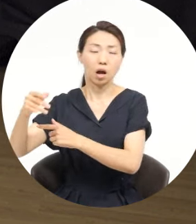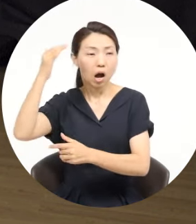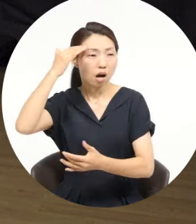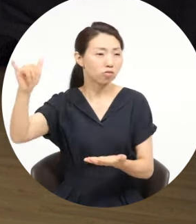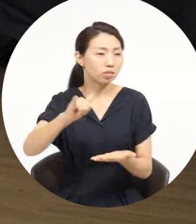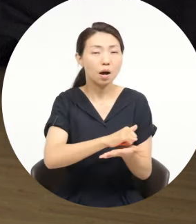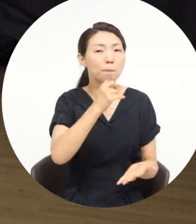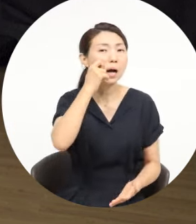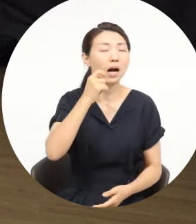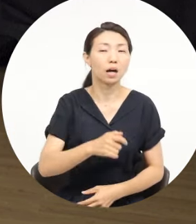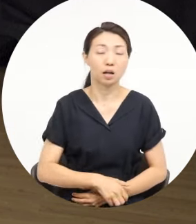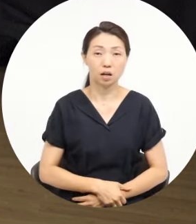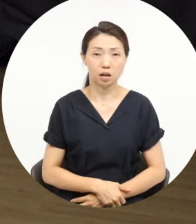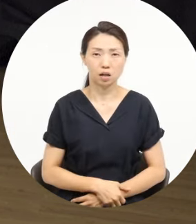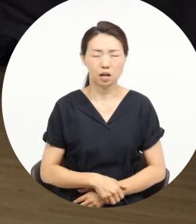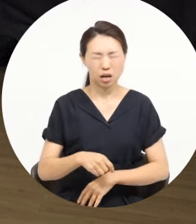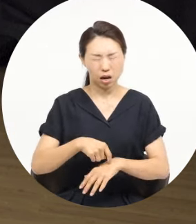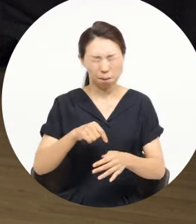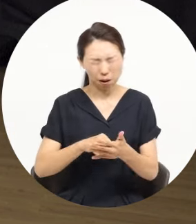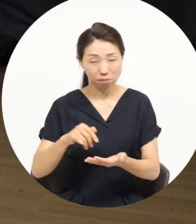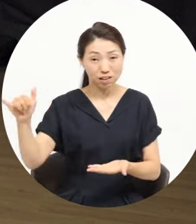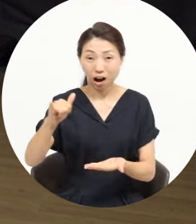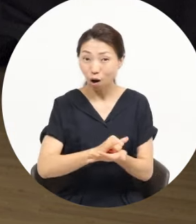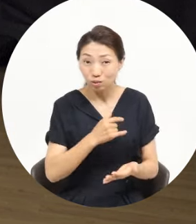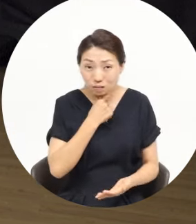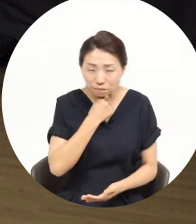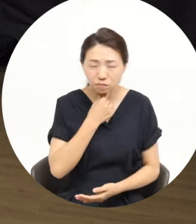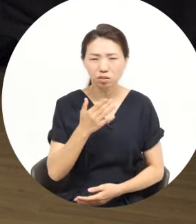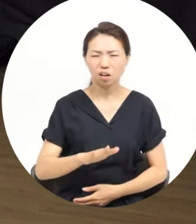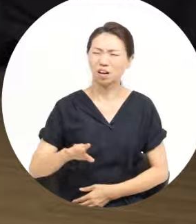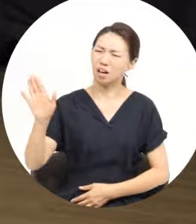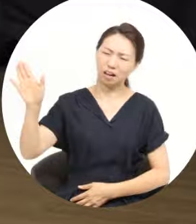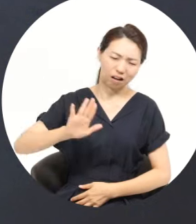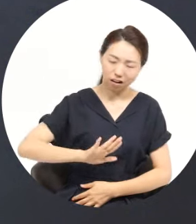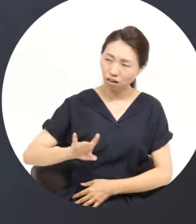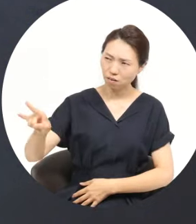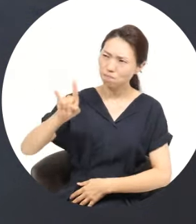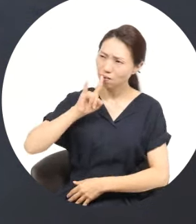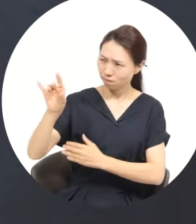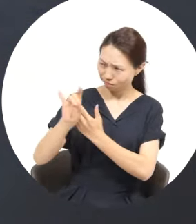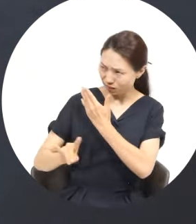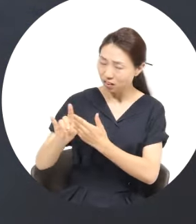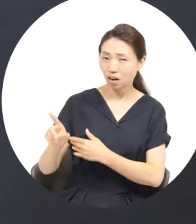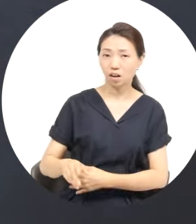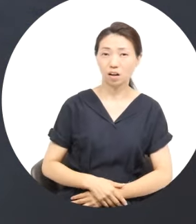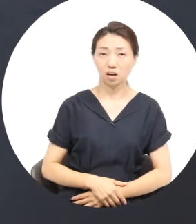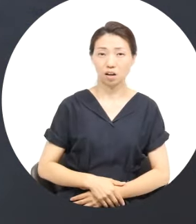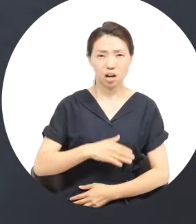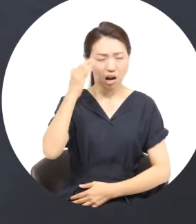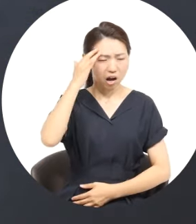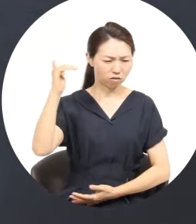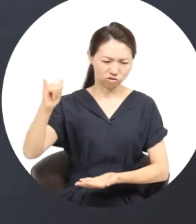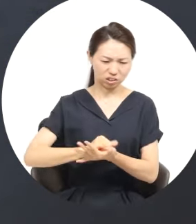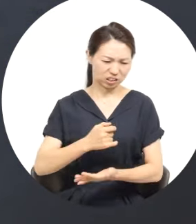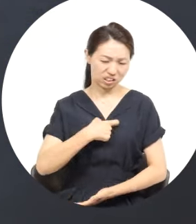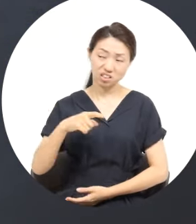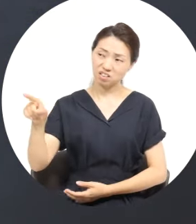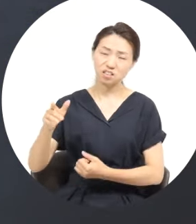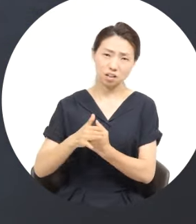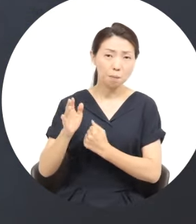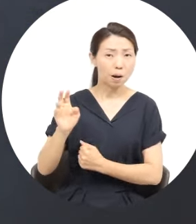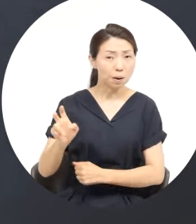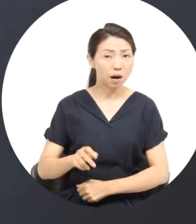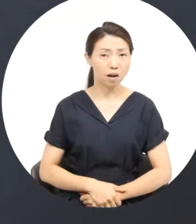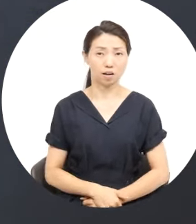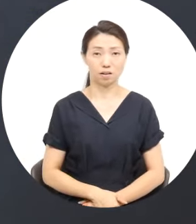없는 상황이거든요. 마음은 가고 싶지만 아이고, 그거 다 핑계예요. 가기 싫으니까 그런